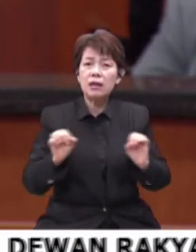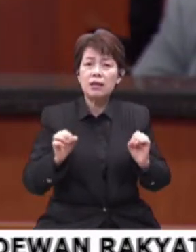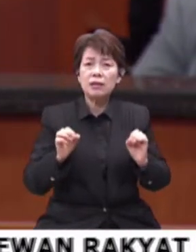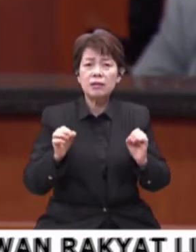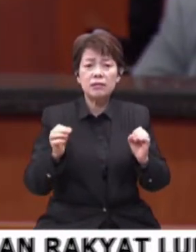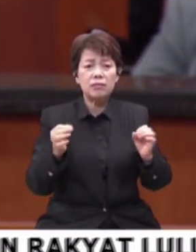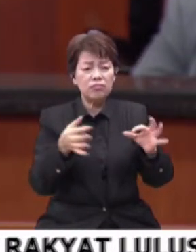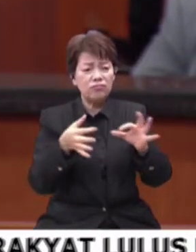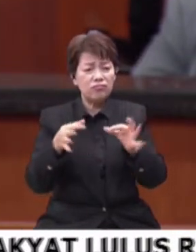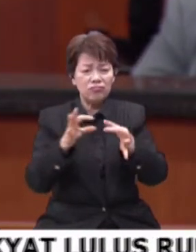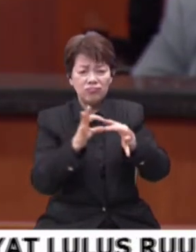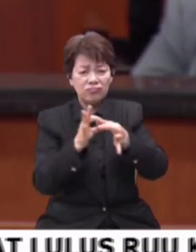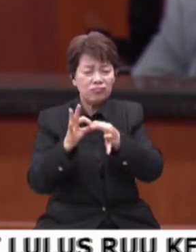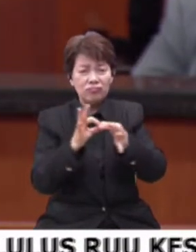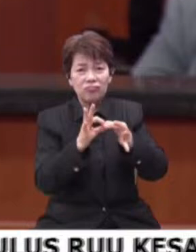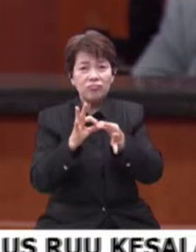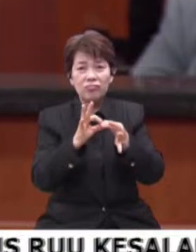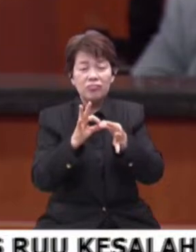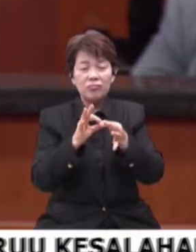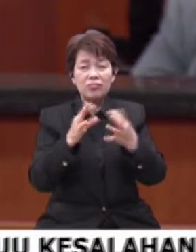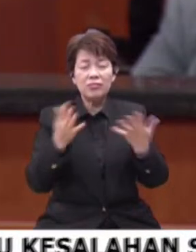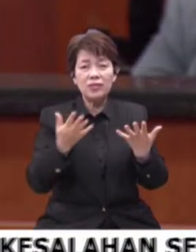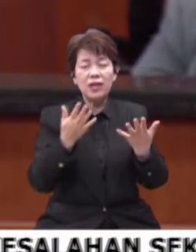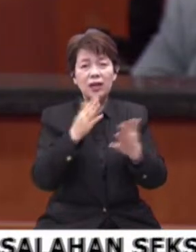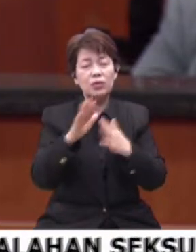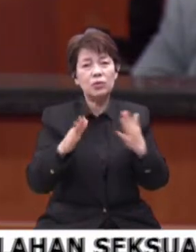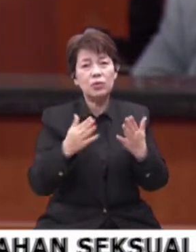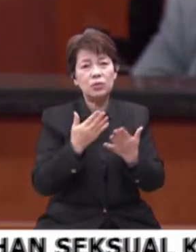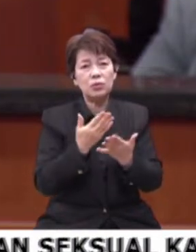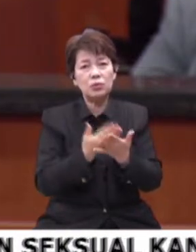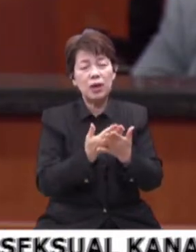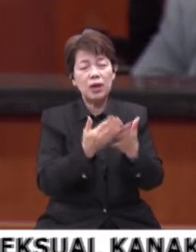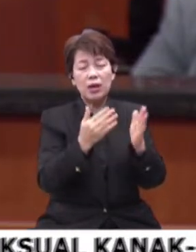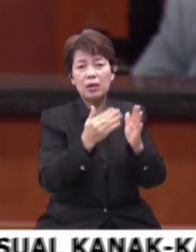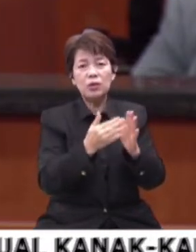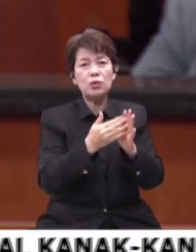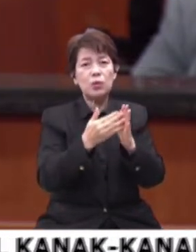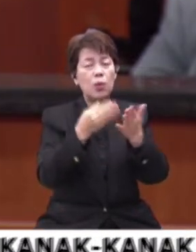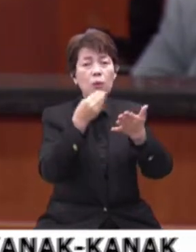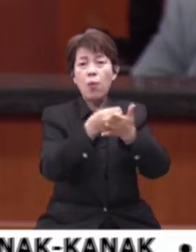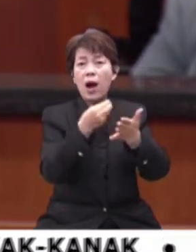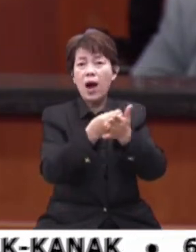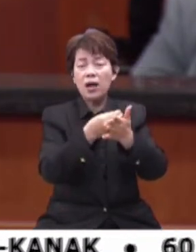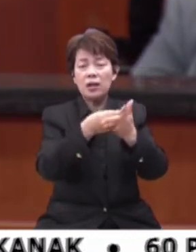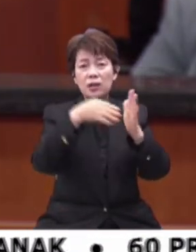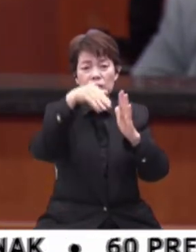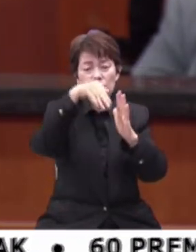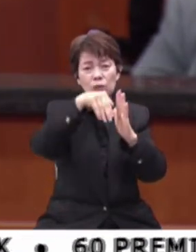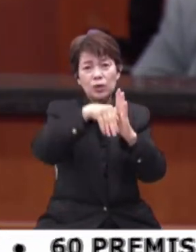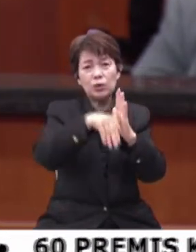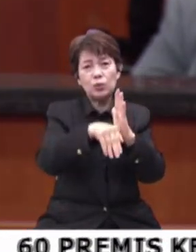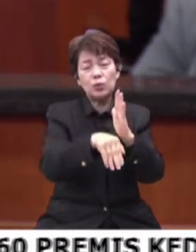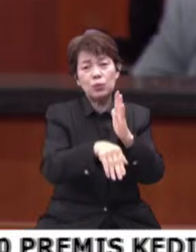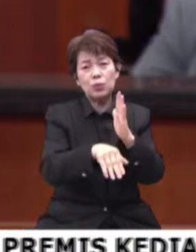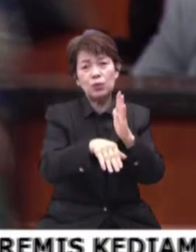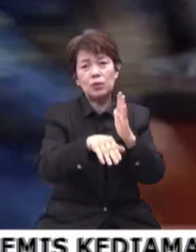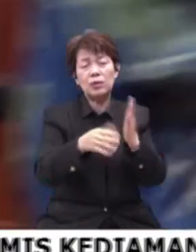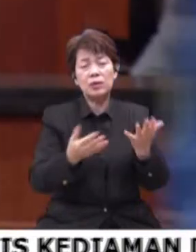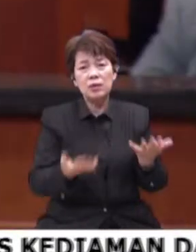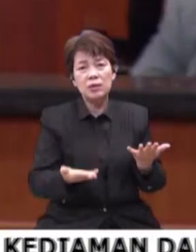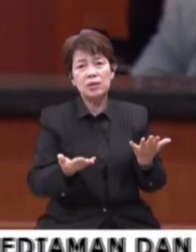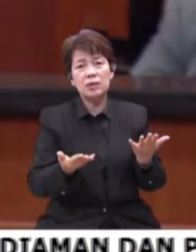secara langsung kepada kadal kenaikan atau penurunan nilai uang nilai mata uang ringgit berbanding